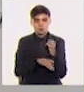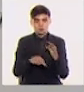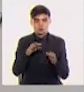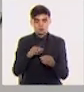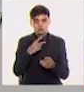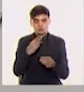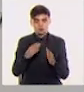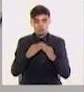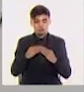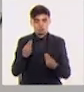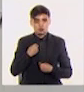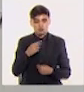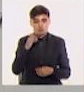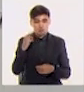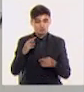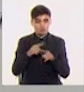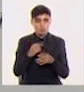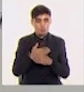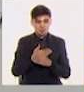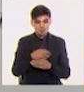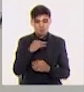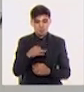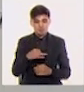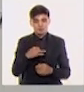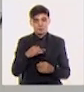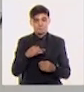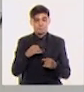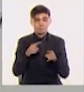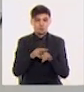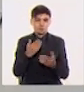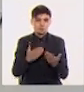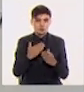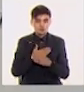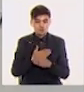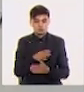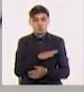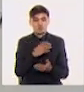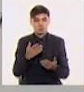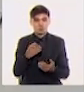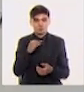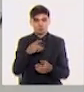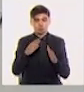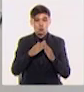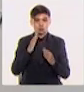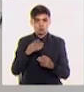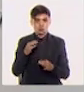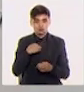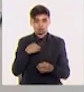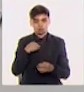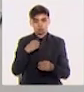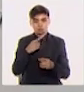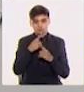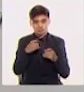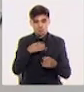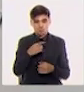келіп тұрғаннан кейін. Енді алланың несі ғой, енді бір жаңағыдай қолдауы, көмегі. Мен бұл баспанамен айта алмаймын то, что